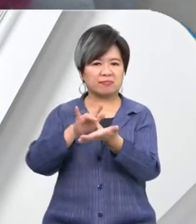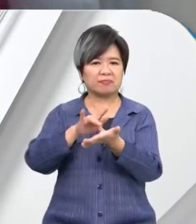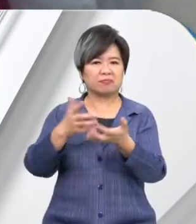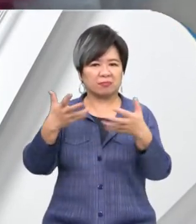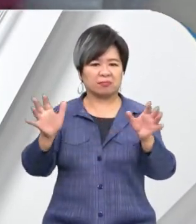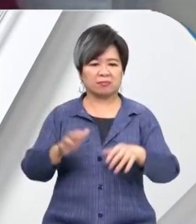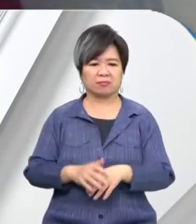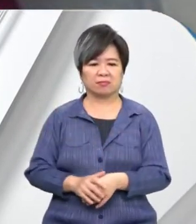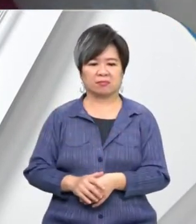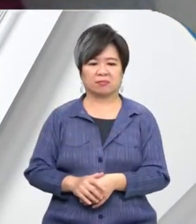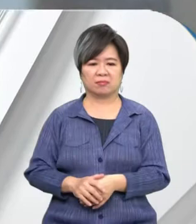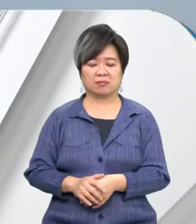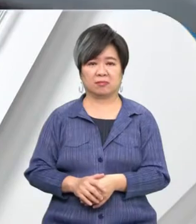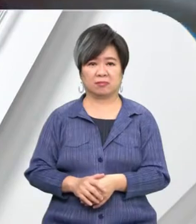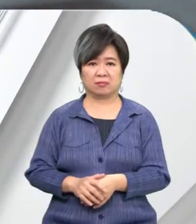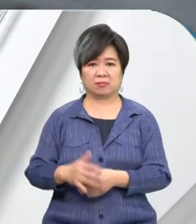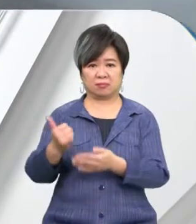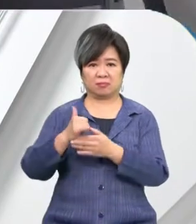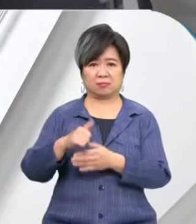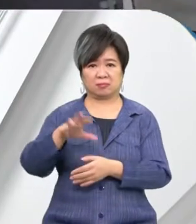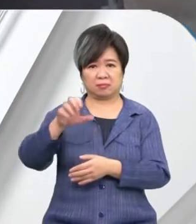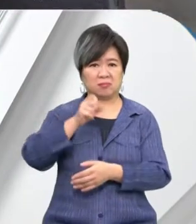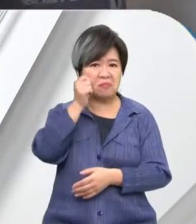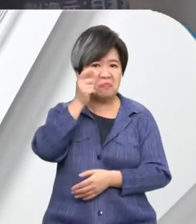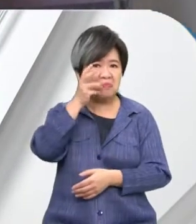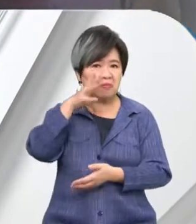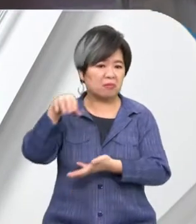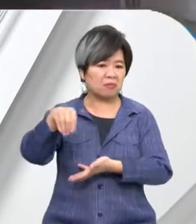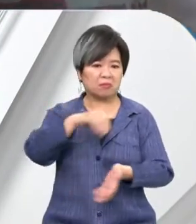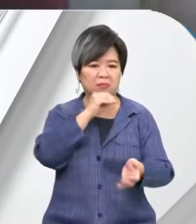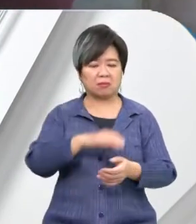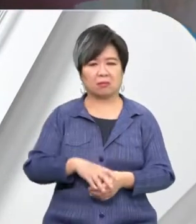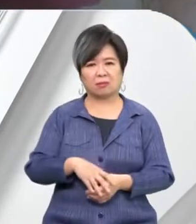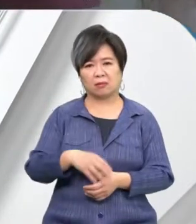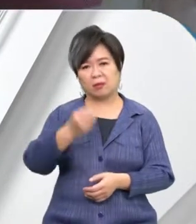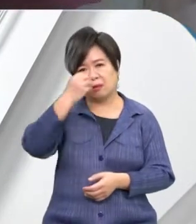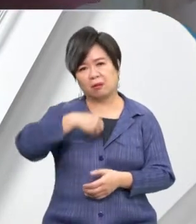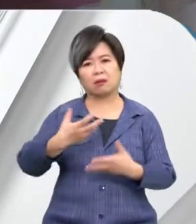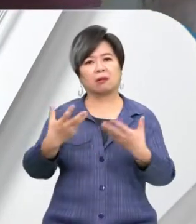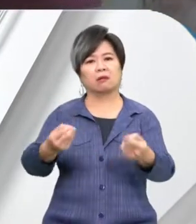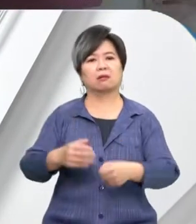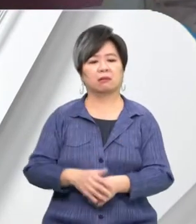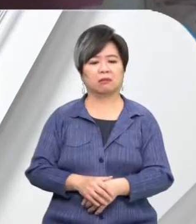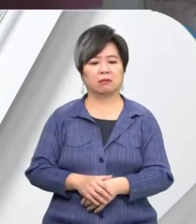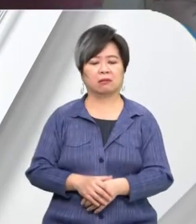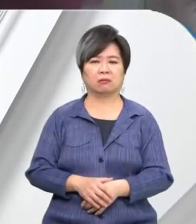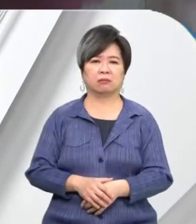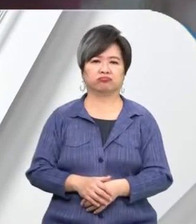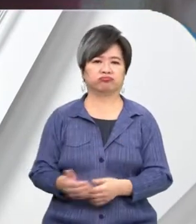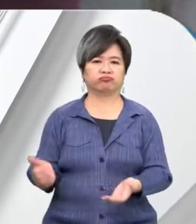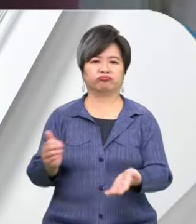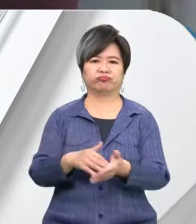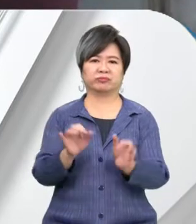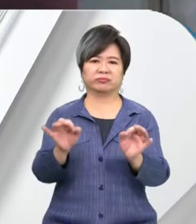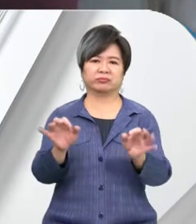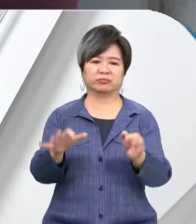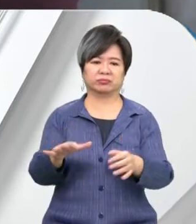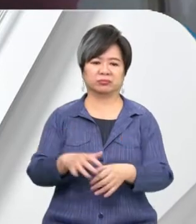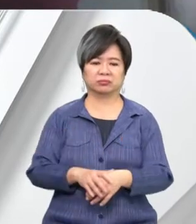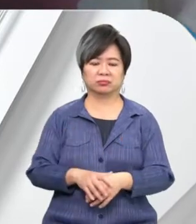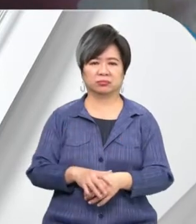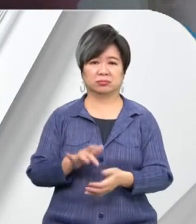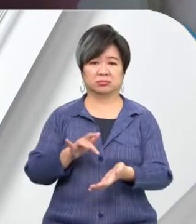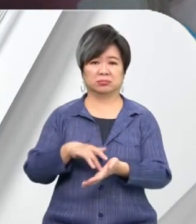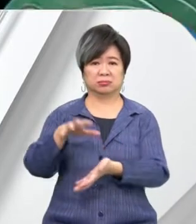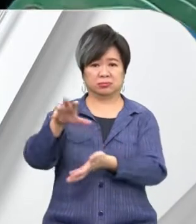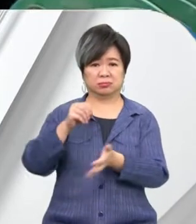时候客人一次拿就是好几个月的样子，他根本都没有吃到，所以变成也是一种浪费。要拿了又不吃，又一